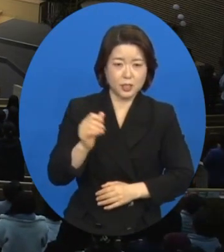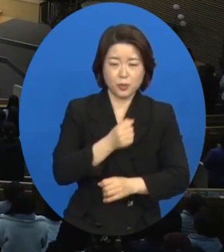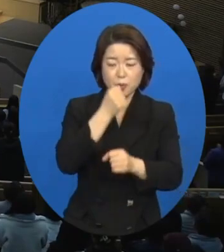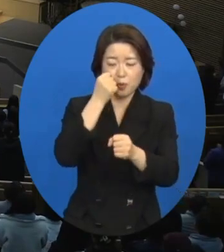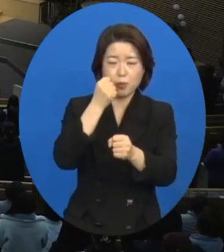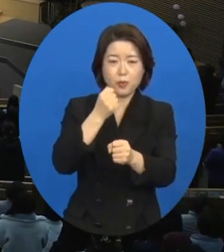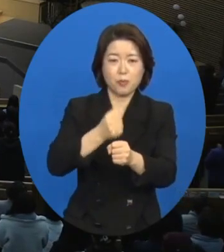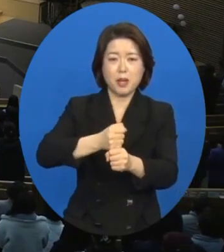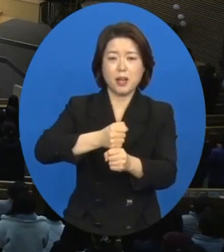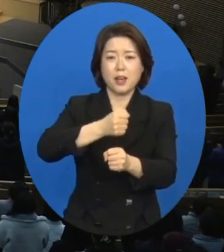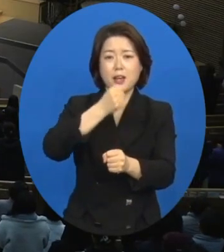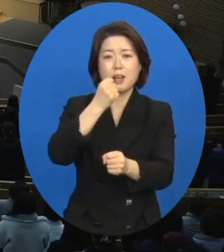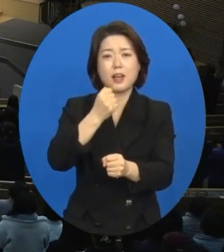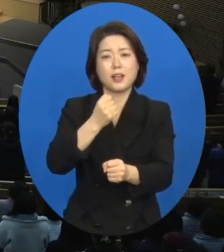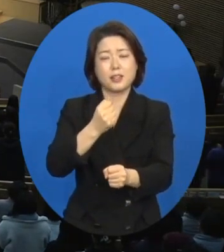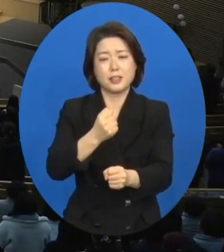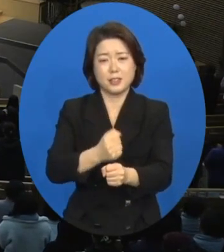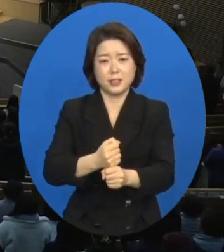가시로